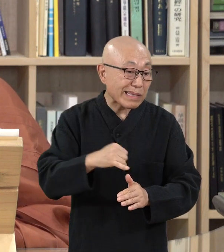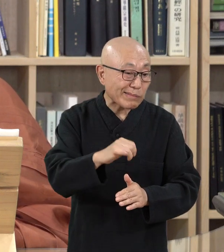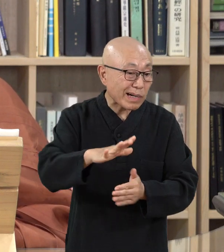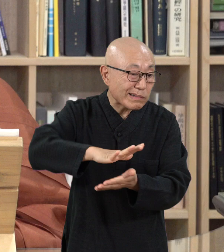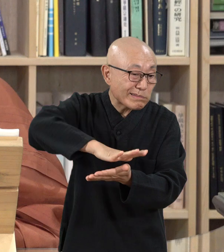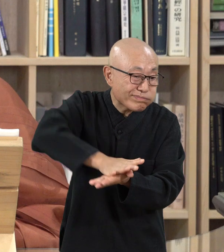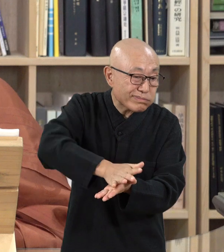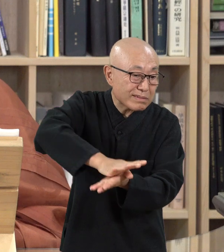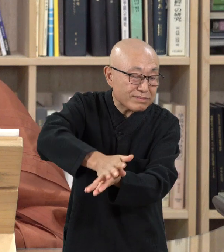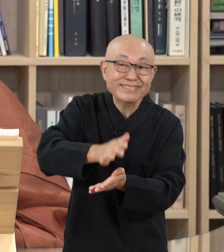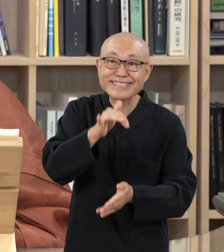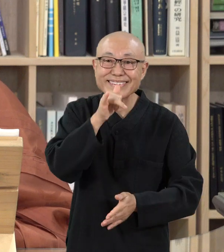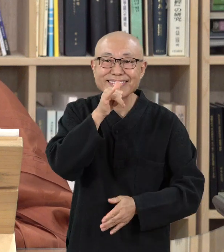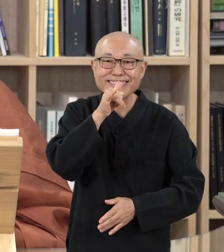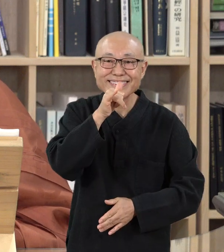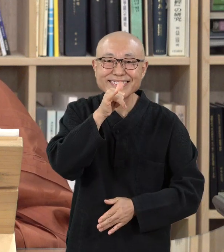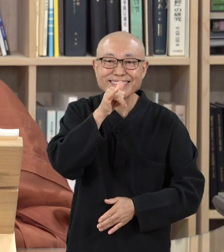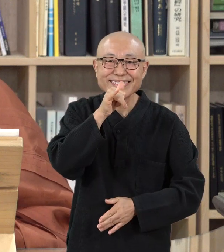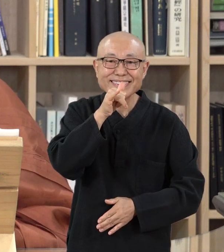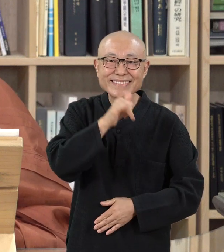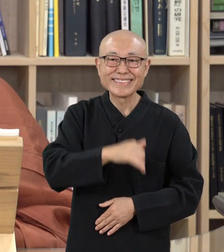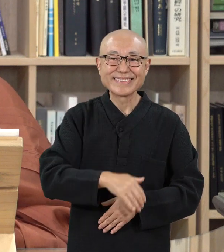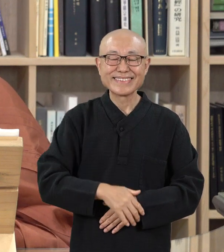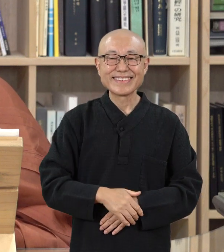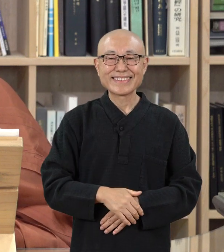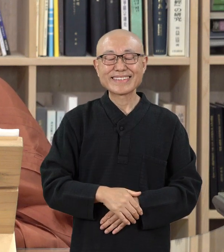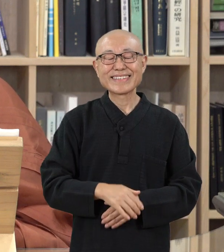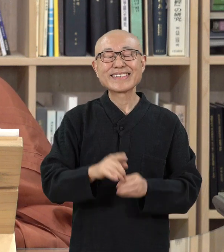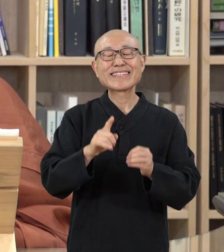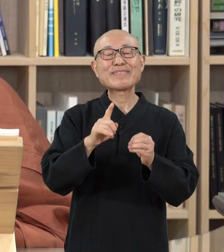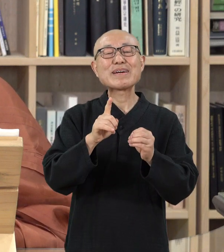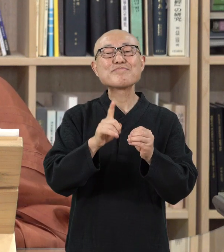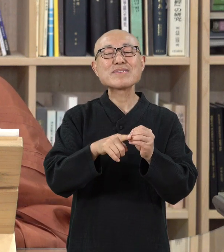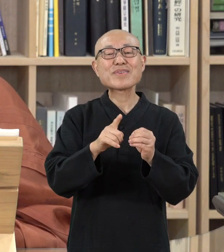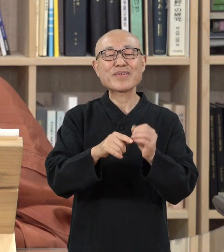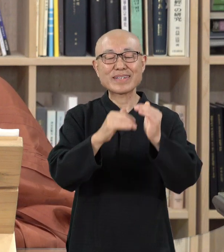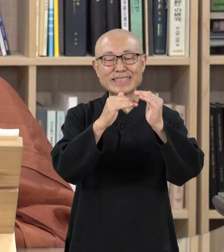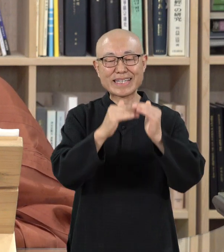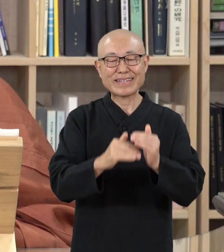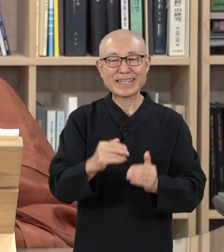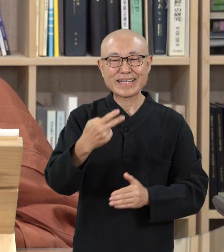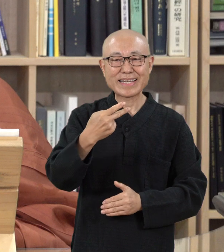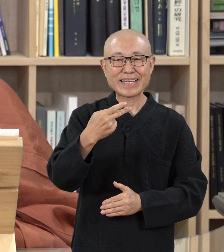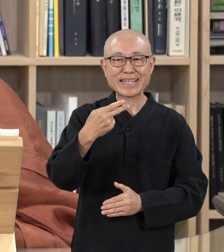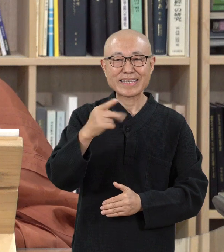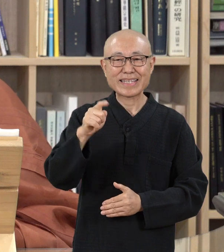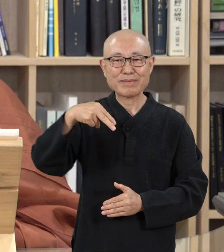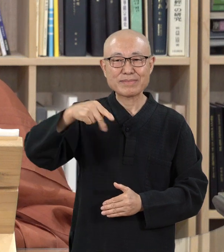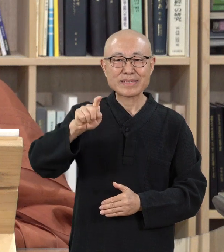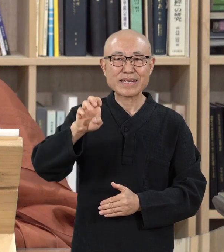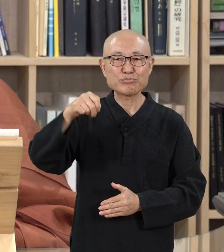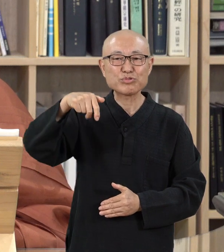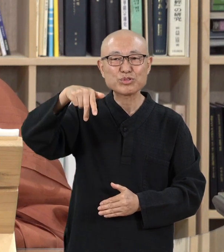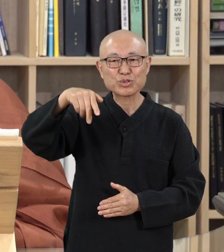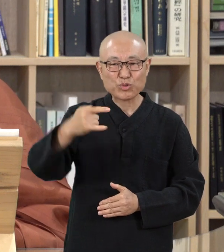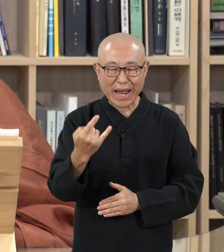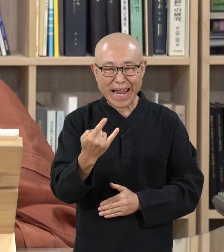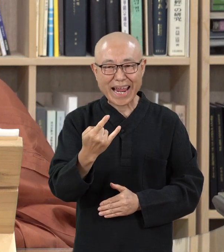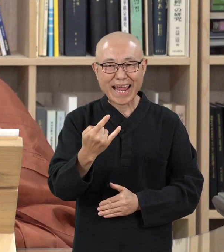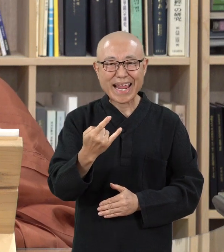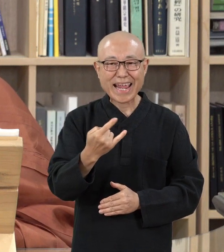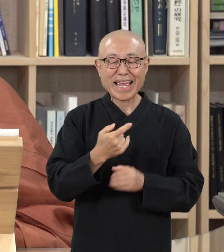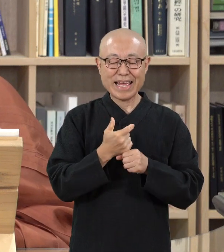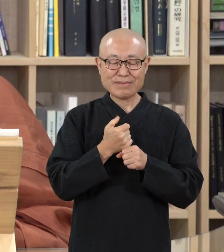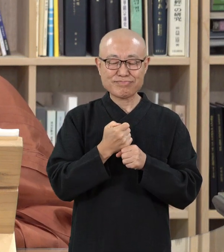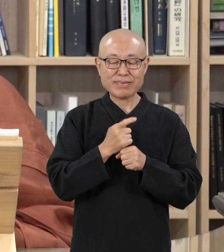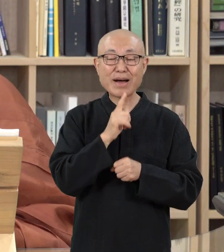생명들을 우리는 살생하는 거예요. 그래서 이제 불교에 재미있는 게 답살무제 진언이 있습니다. 걸어